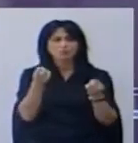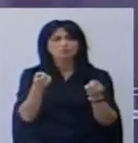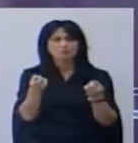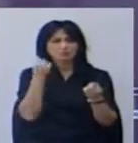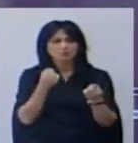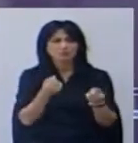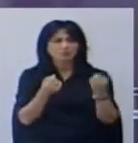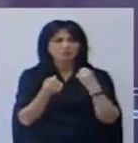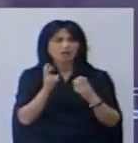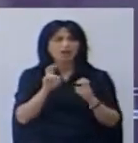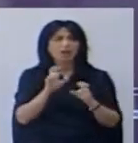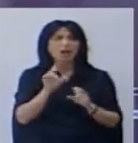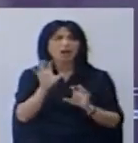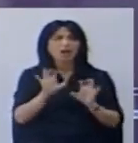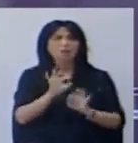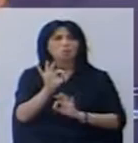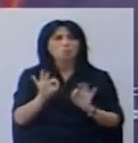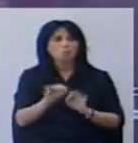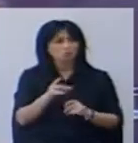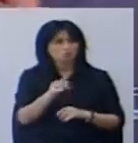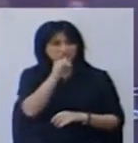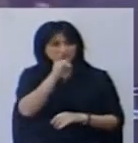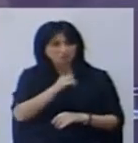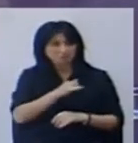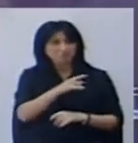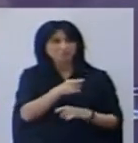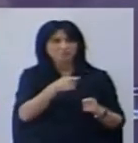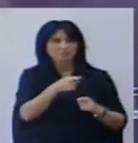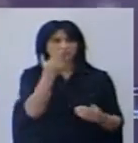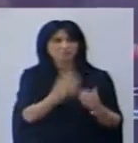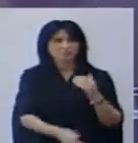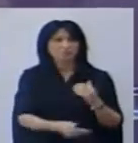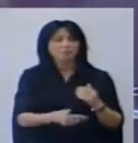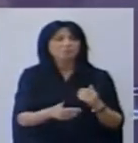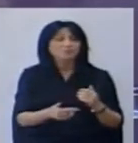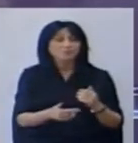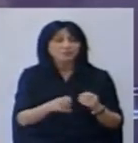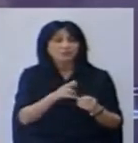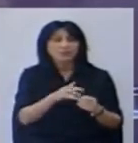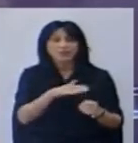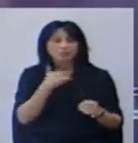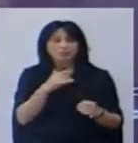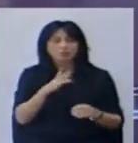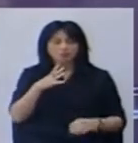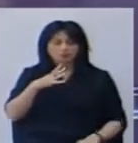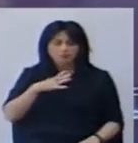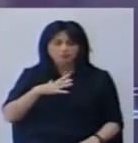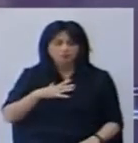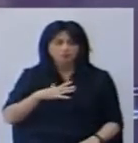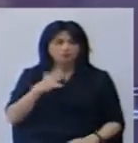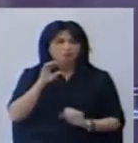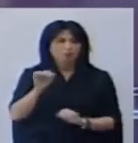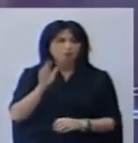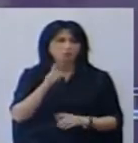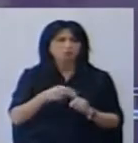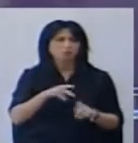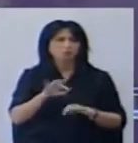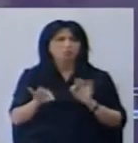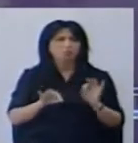სახე უნდა მიიღოს და შეიძლება მისი სურვილით არ უნდა მხარი დაუჭიროს, მაგრამ იძულებულია დაუჭიროს და სწორედ